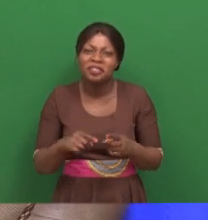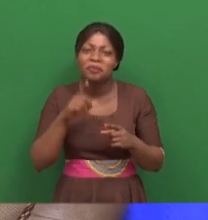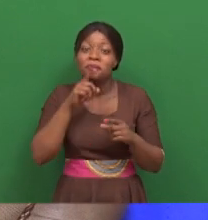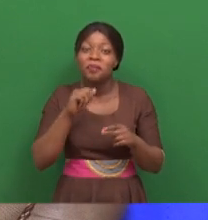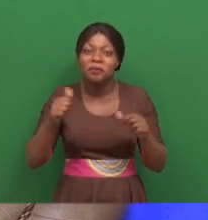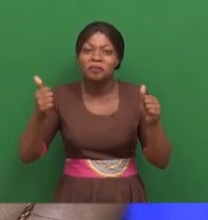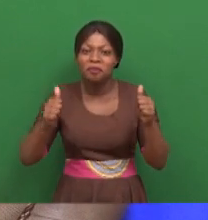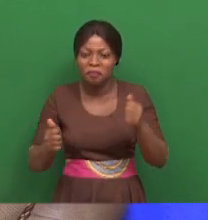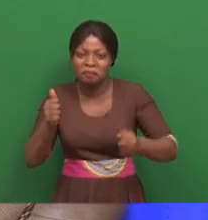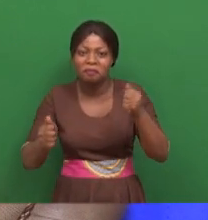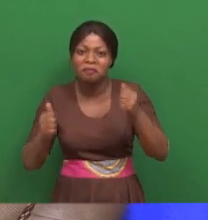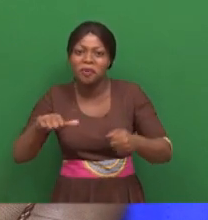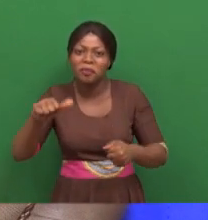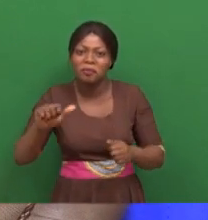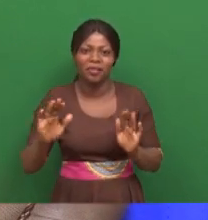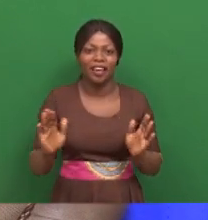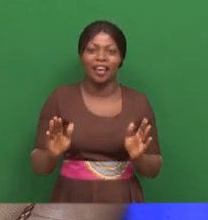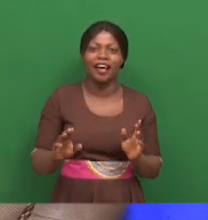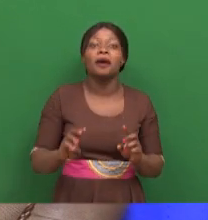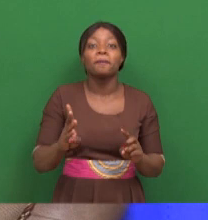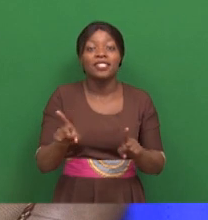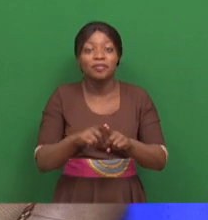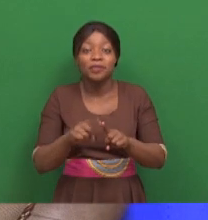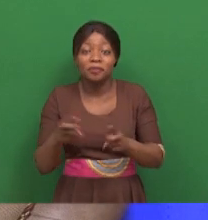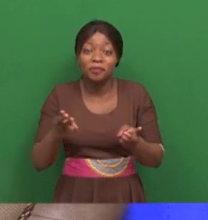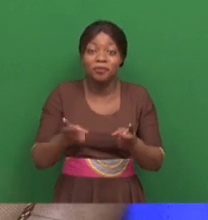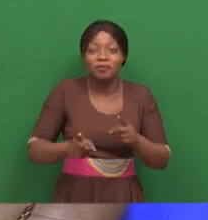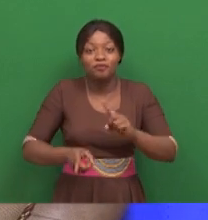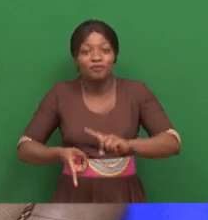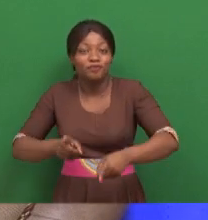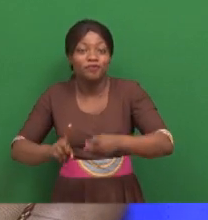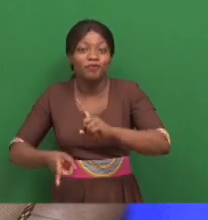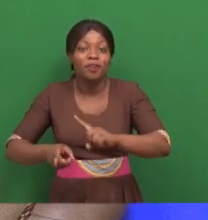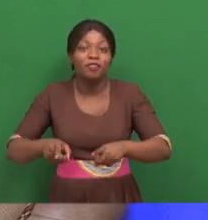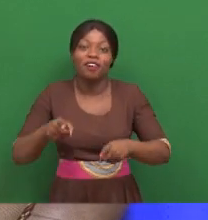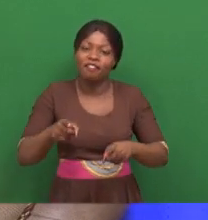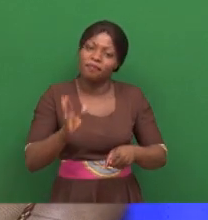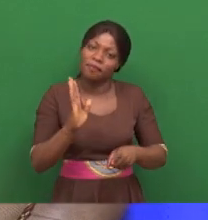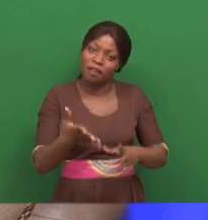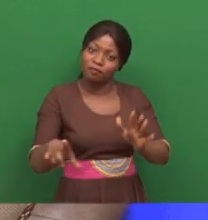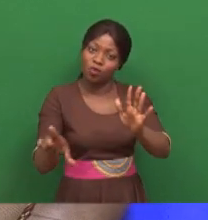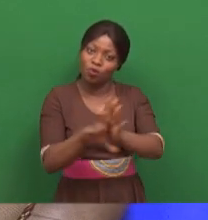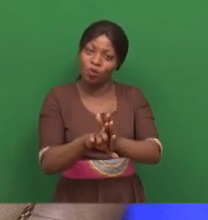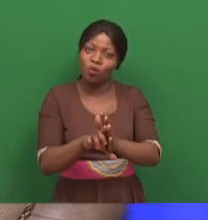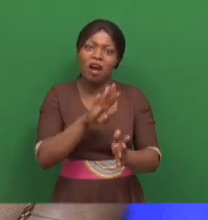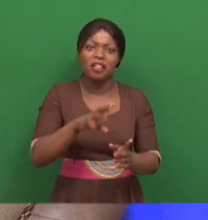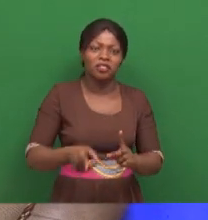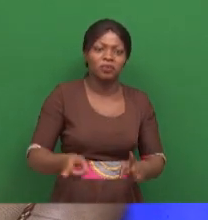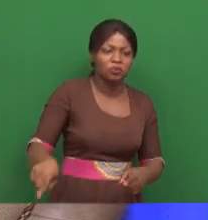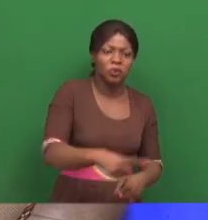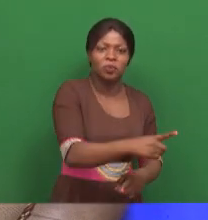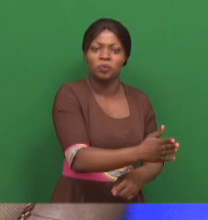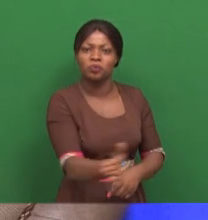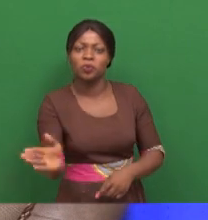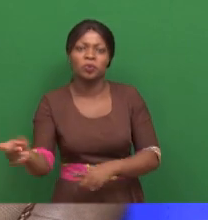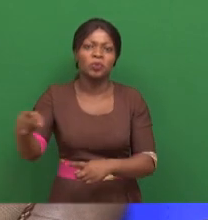Nekuti kunyange vanofamba neshoka. Vane mtemo mukati memugwagwa. Ngavarige kungoti pisipe kuna mwanungu famba. Vakaenda nekuku